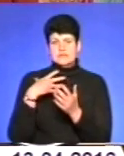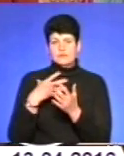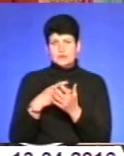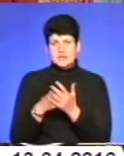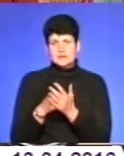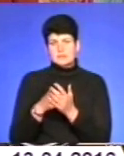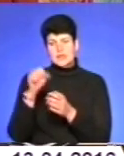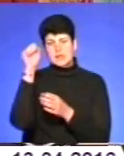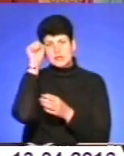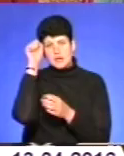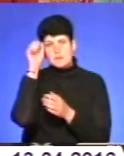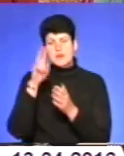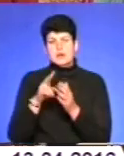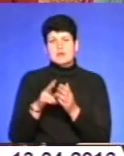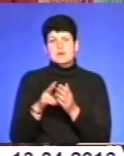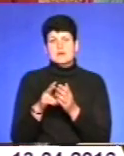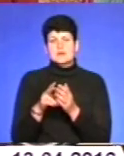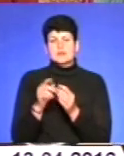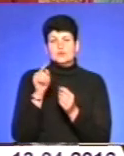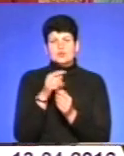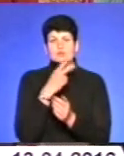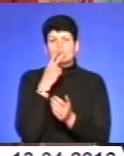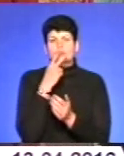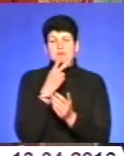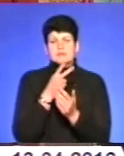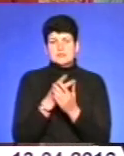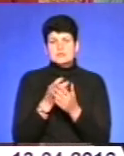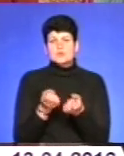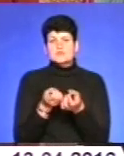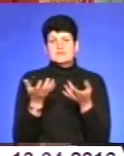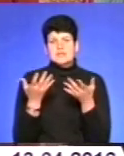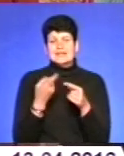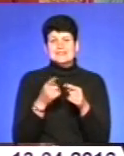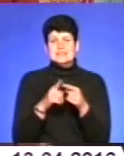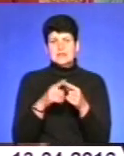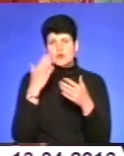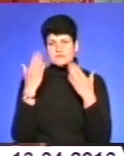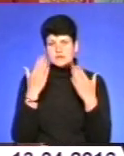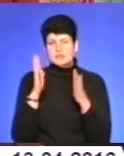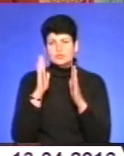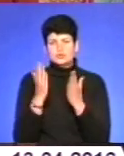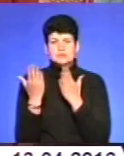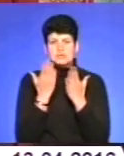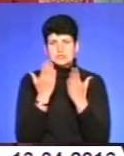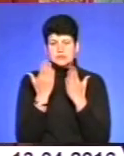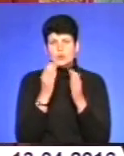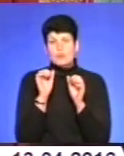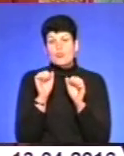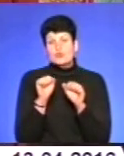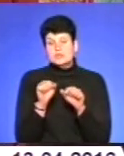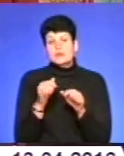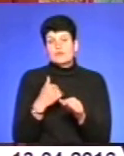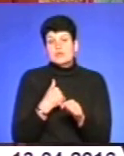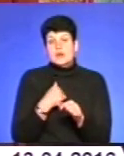власними гріхами, упадками, для того, щоб подивитися у світлі цих розважань, які будуть зачитуватися, можливо, щось я